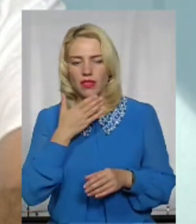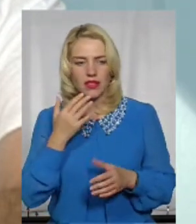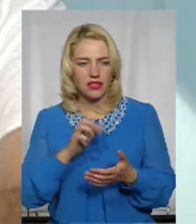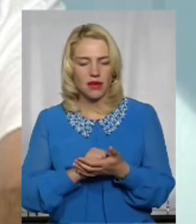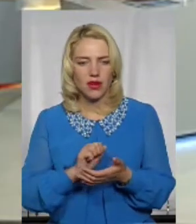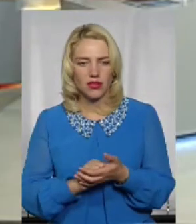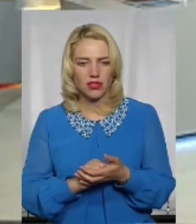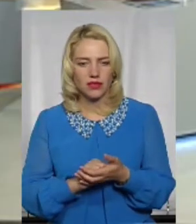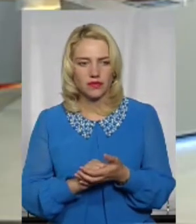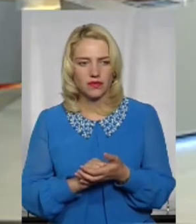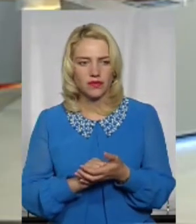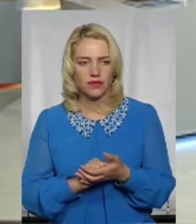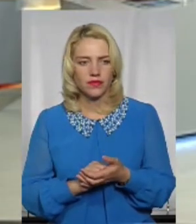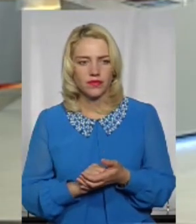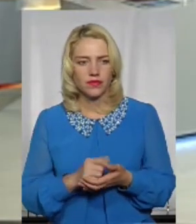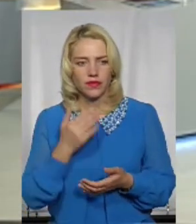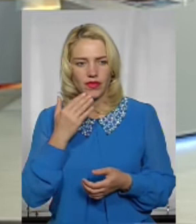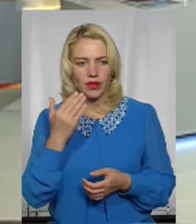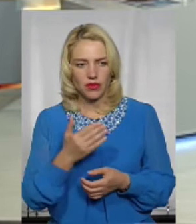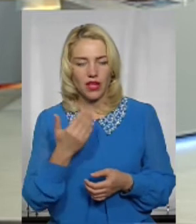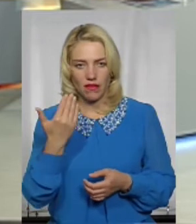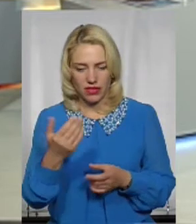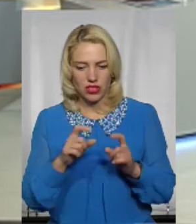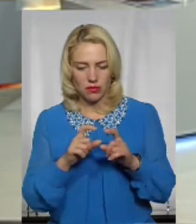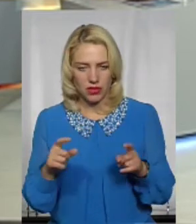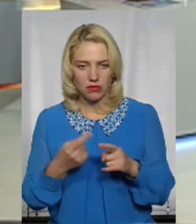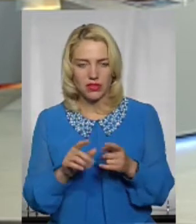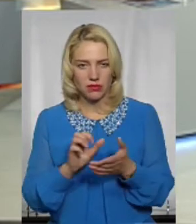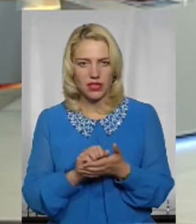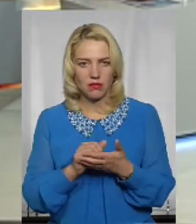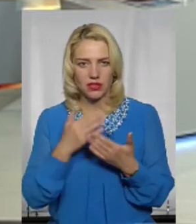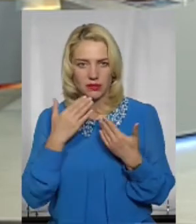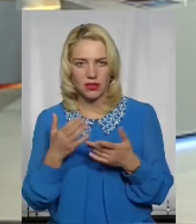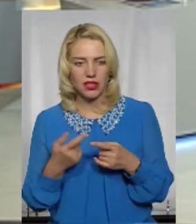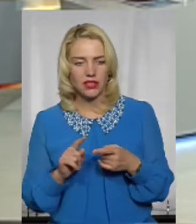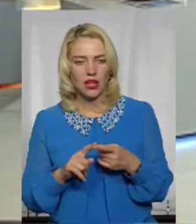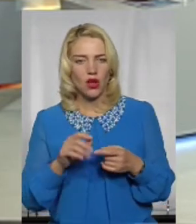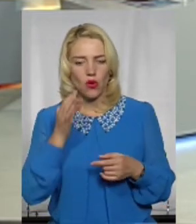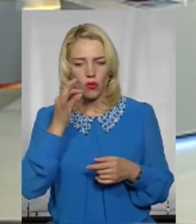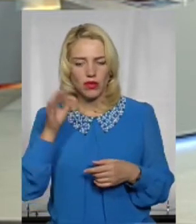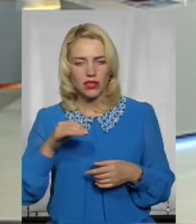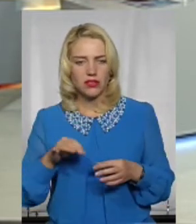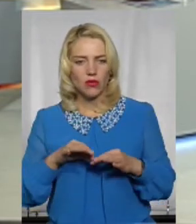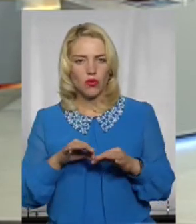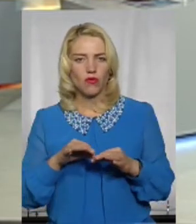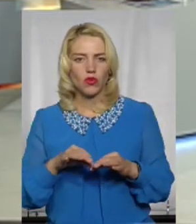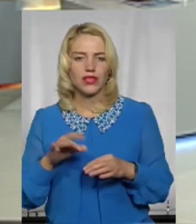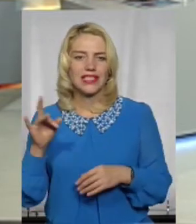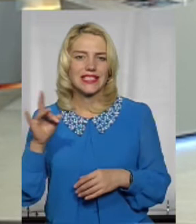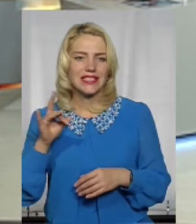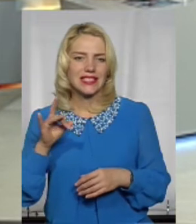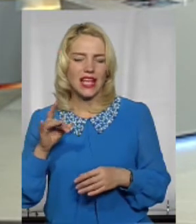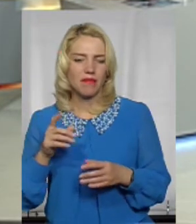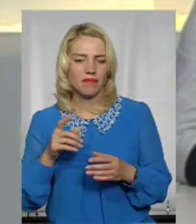не займається. І а так можете ви цим займатися, ваш департамент, пані Тетяна? Ну, вся справа в тому, що компетенція проводити заміри, це все